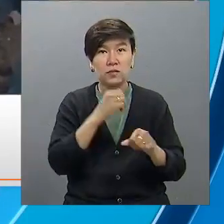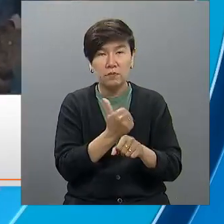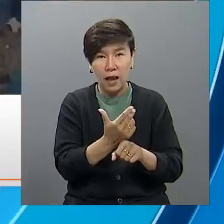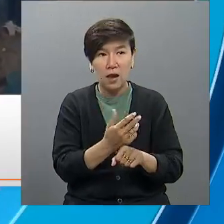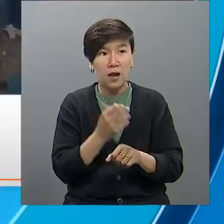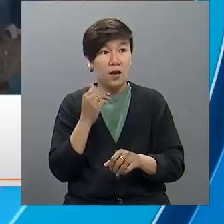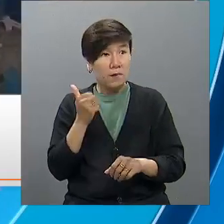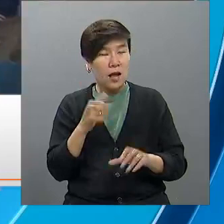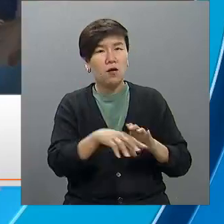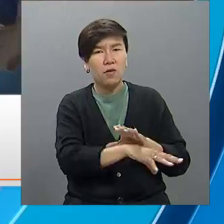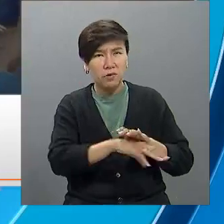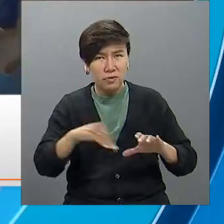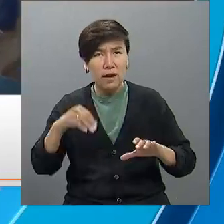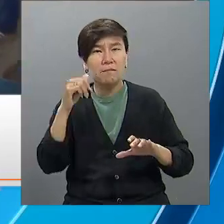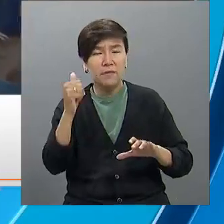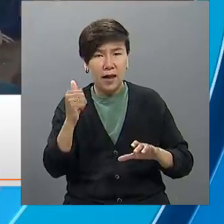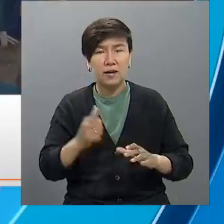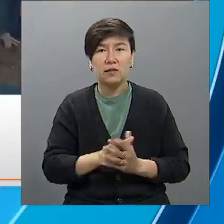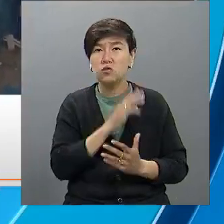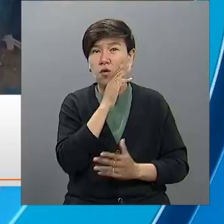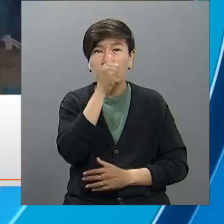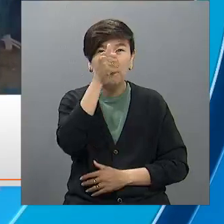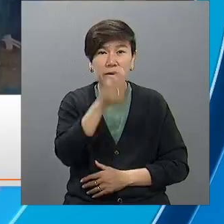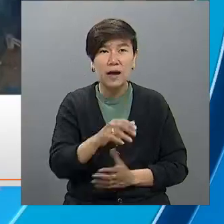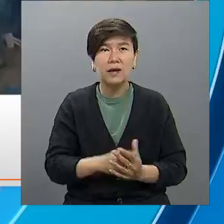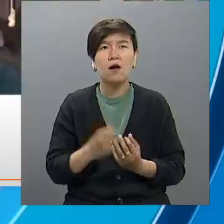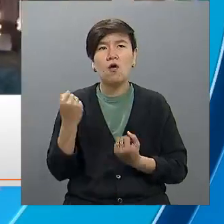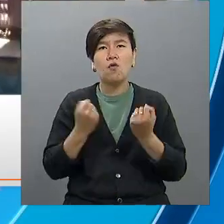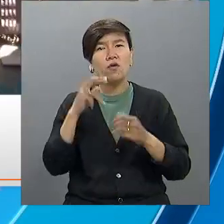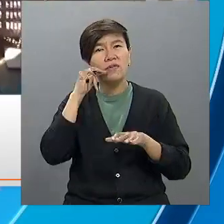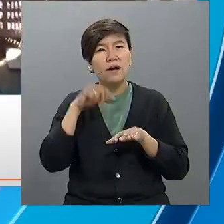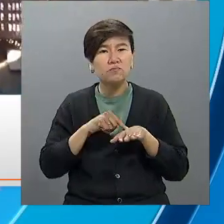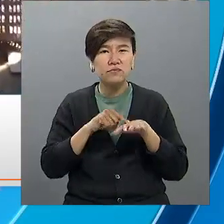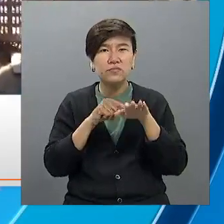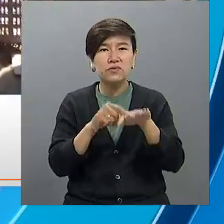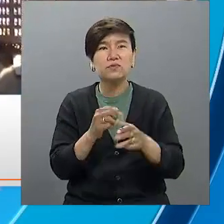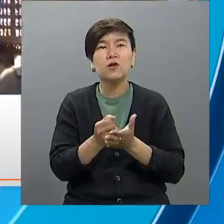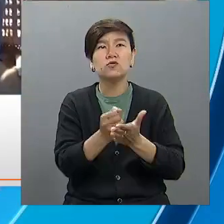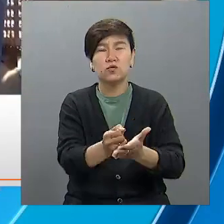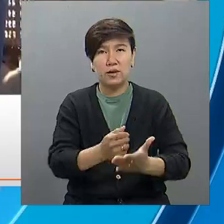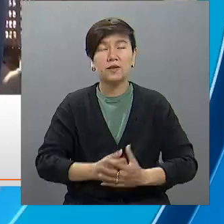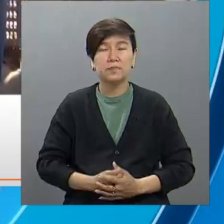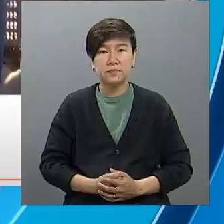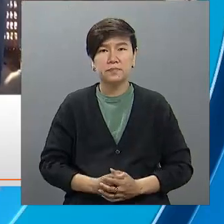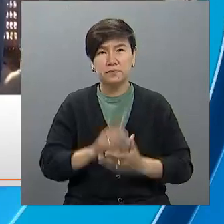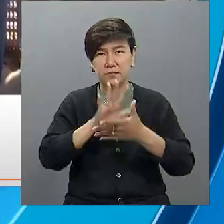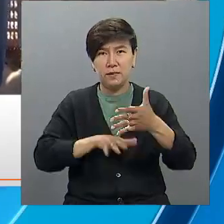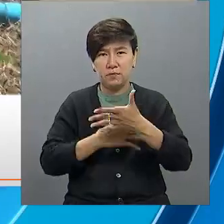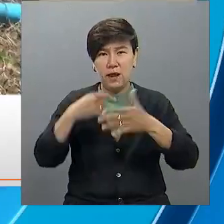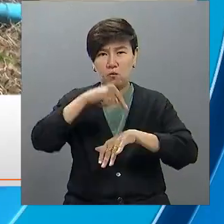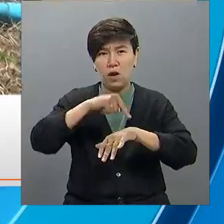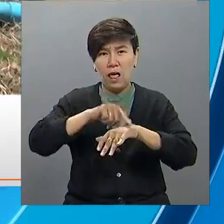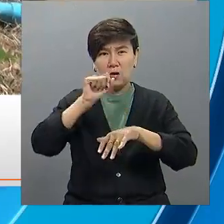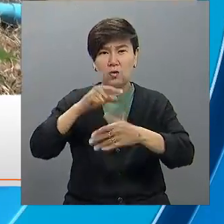บน้ำไม่ได้แล้วก็อาจจะใช้รถบรรทุกน้ำบรรเทาไปก่อนในแผนระยะเร่งด่วนนะครับก็สามารถดำเนินการ